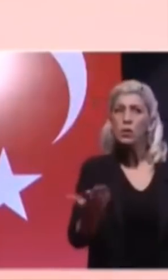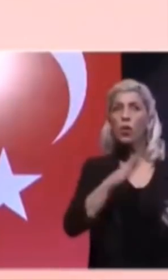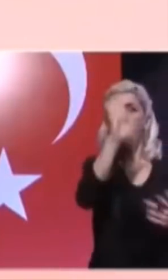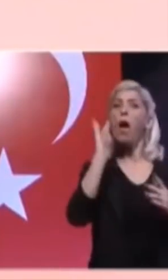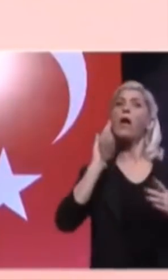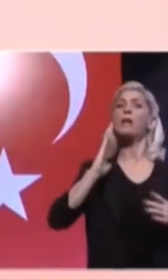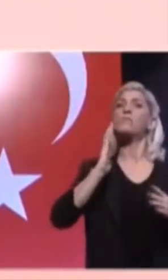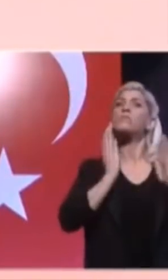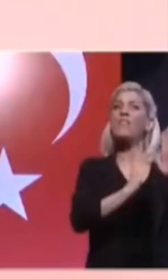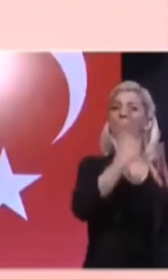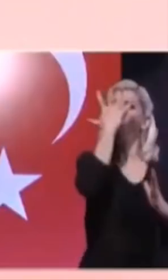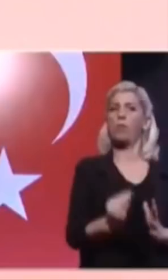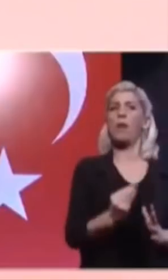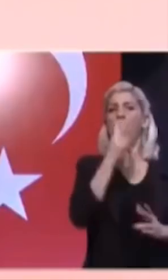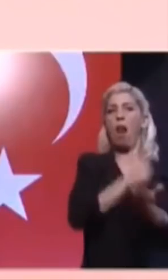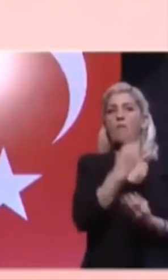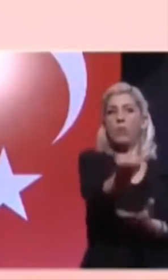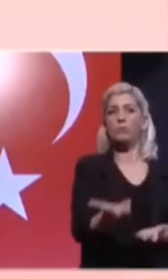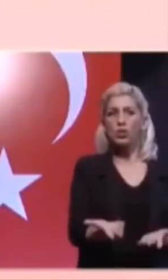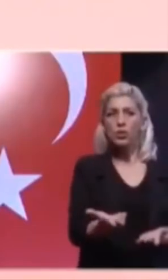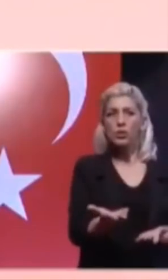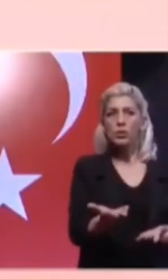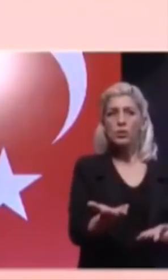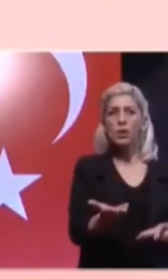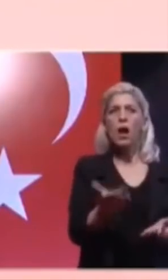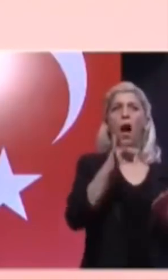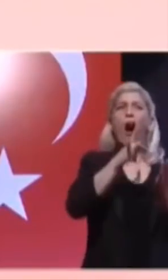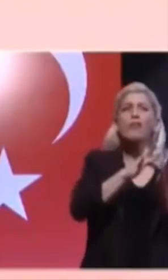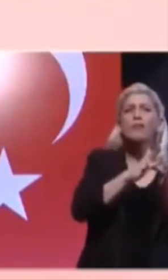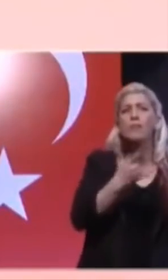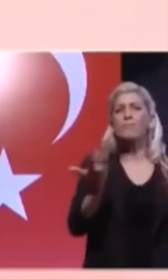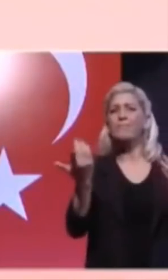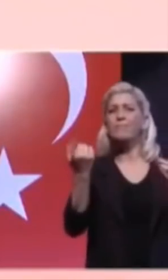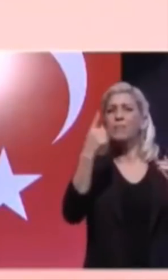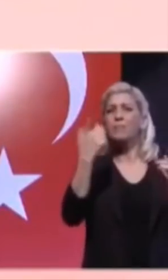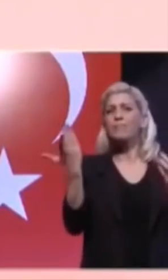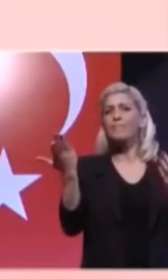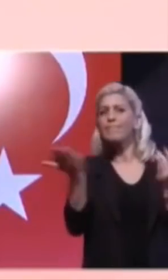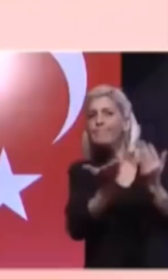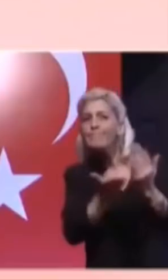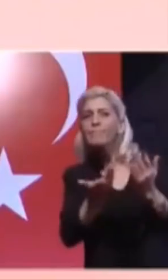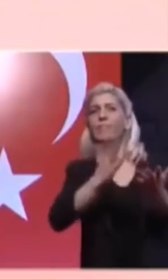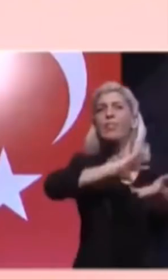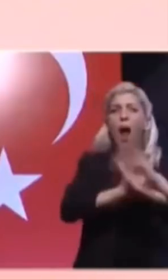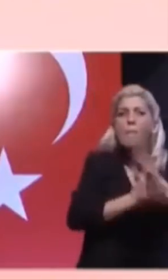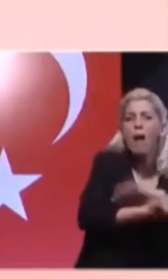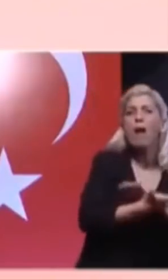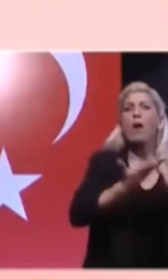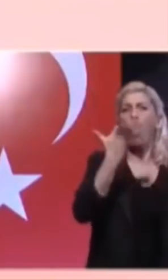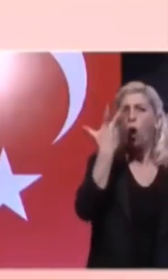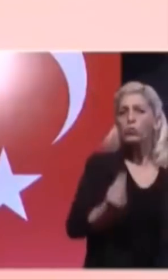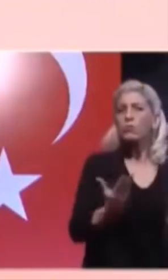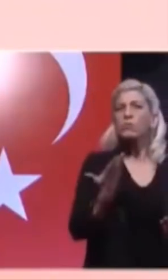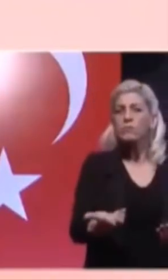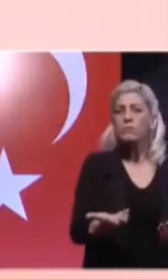benzer demokrasiye kesintiler, zor günler olsa dahi, o günler geçmiştir. Zaten müdahale edenler geldikleri